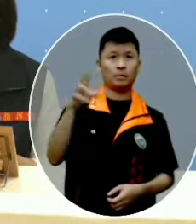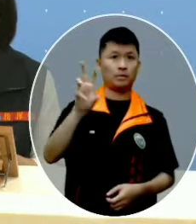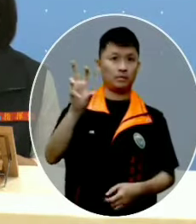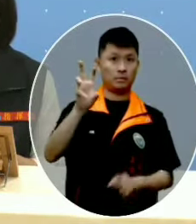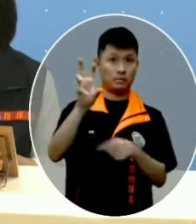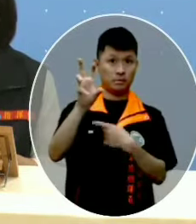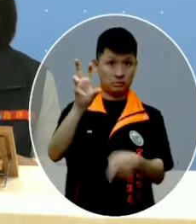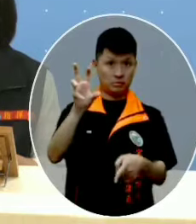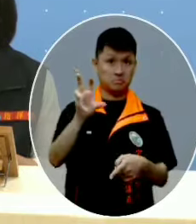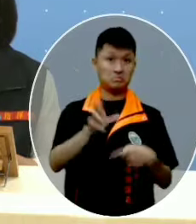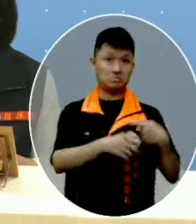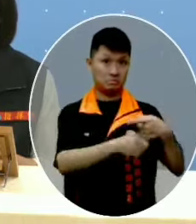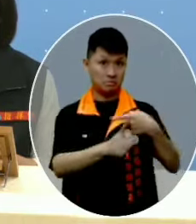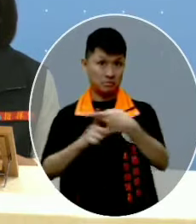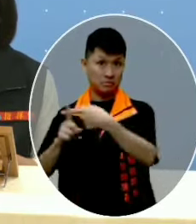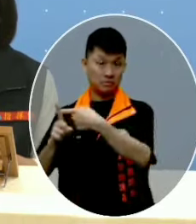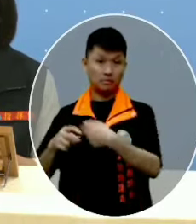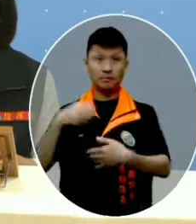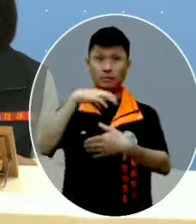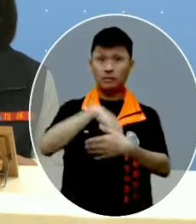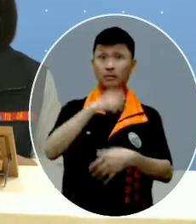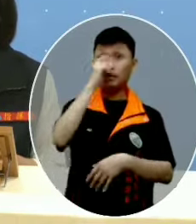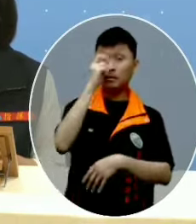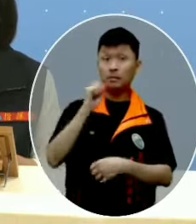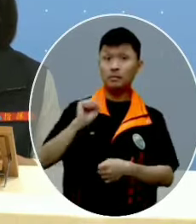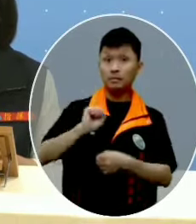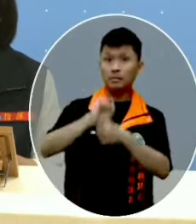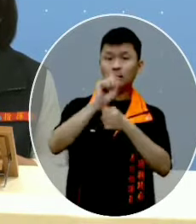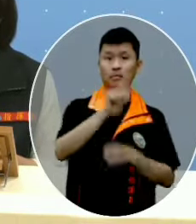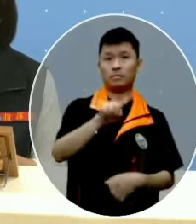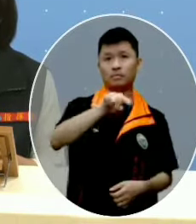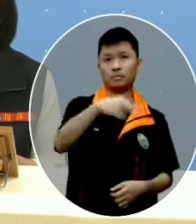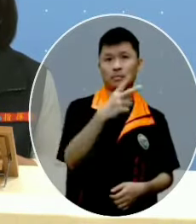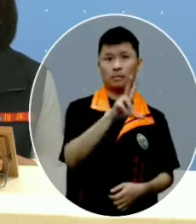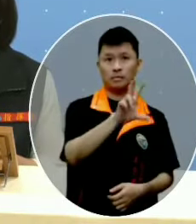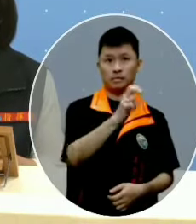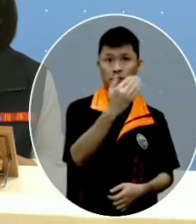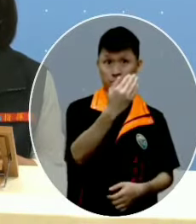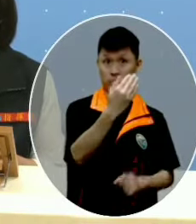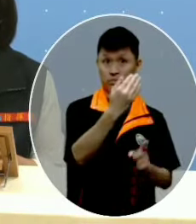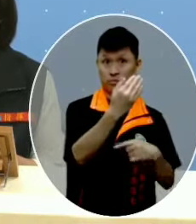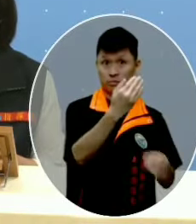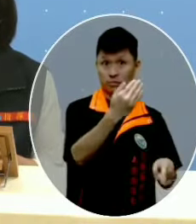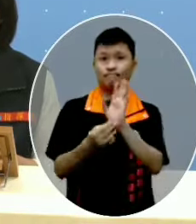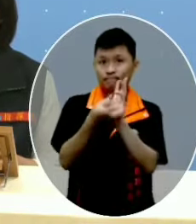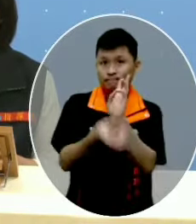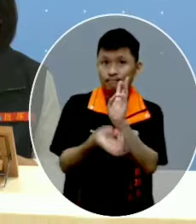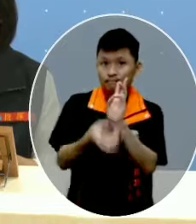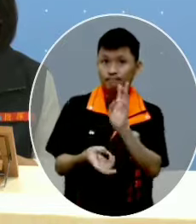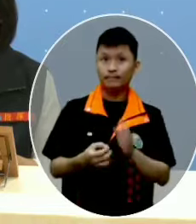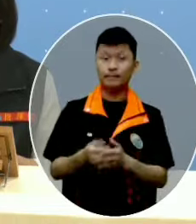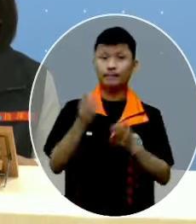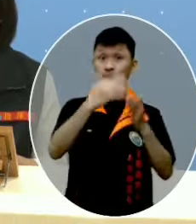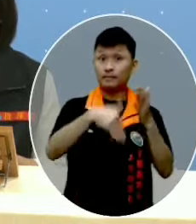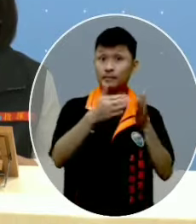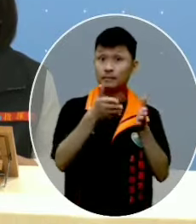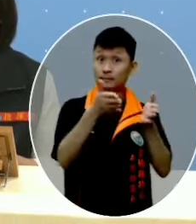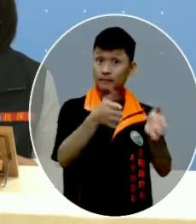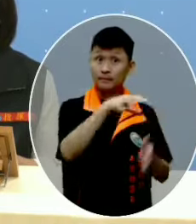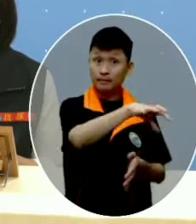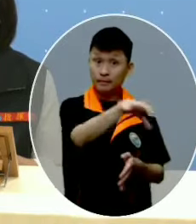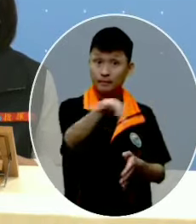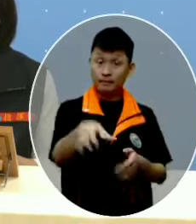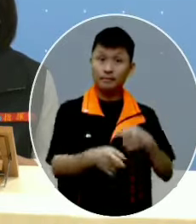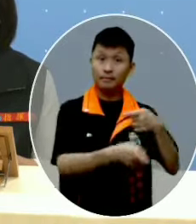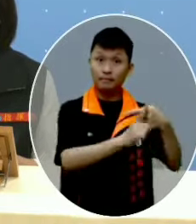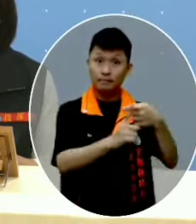50,780位确诊个案，其中呢，依然新增了1,279位确诊者。在学校部分，新增